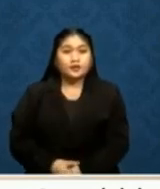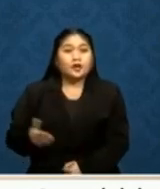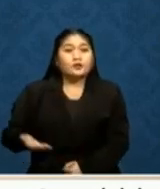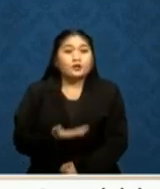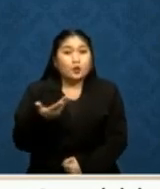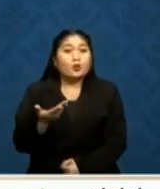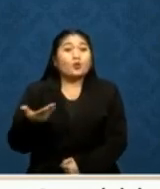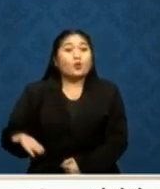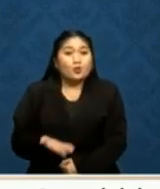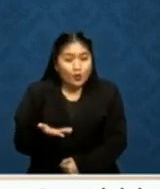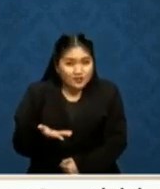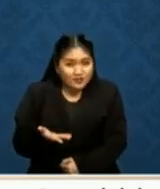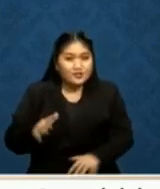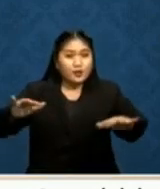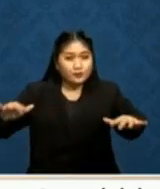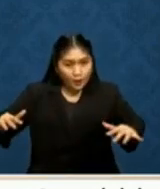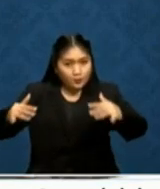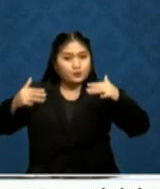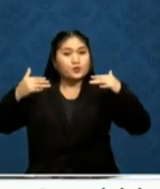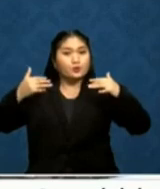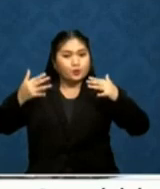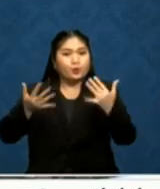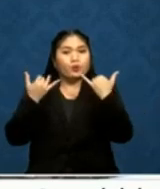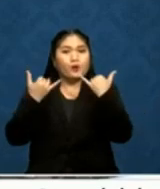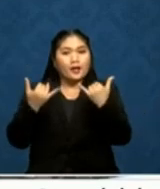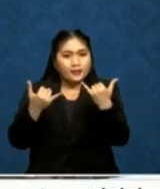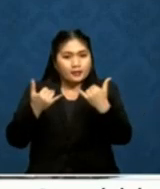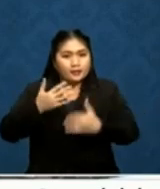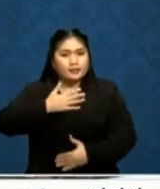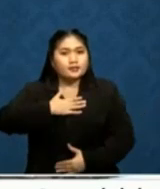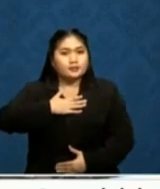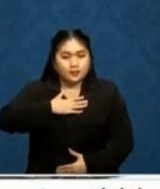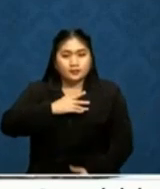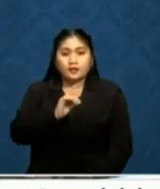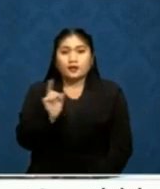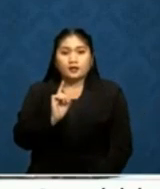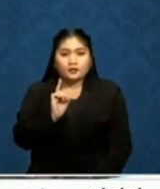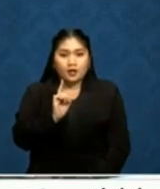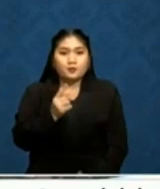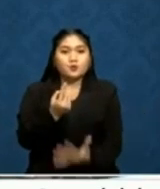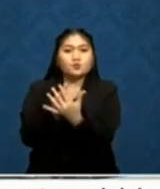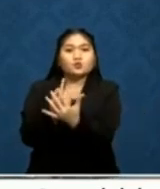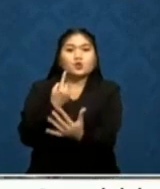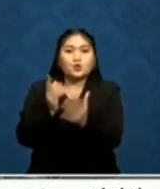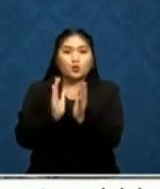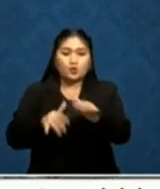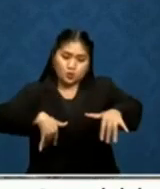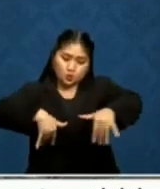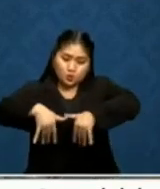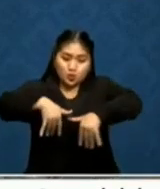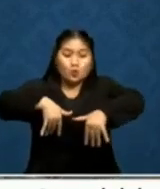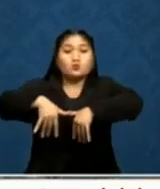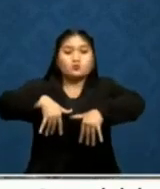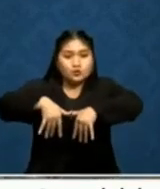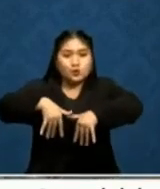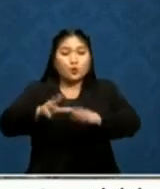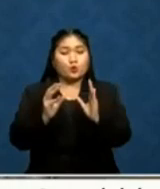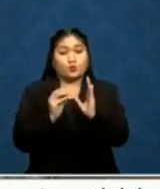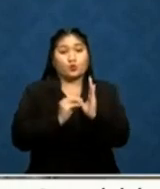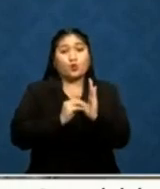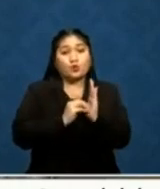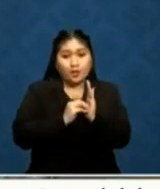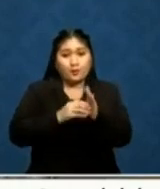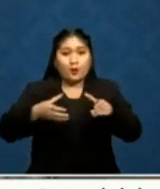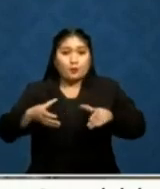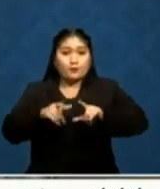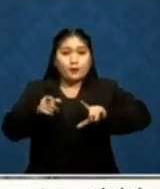ผู้แทนราษฎรอยู่ณขณะนี้ดิฉันพิมพ์การกิรติวิลาปกรณ์ค่ะผู้แทนประชาชนจากเขตคลองสาวากรุงเทพมหานครพรร